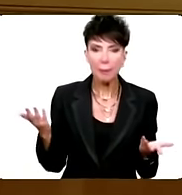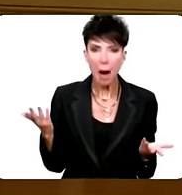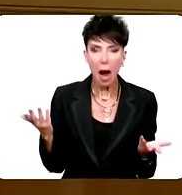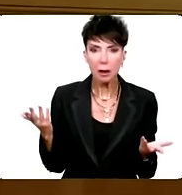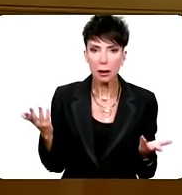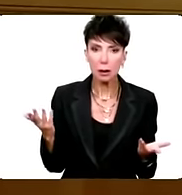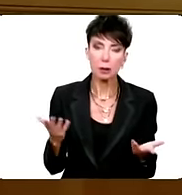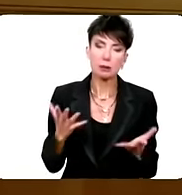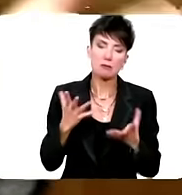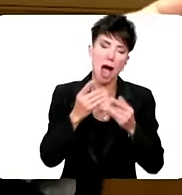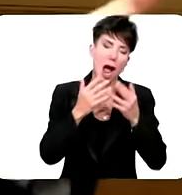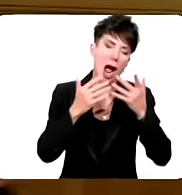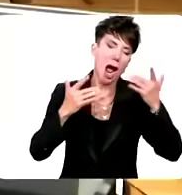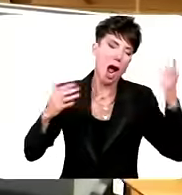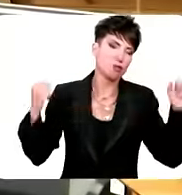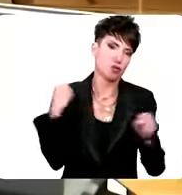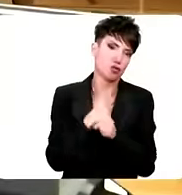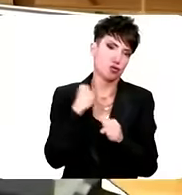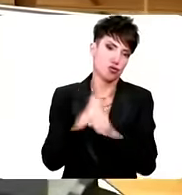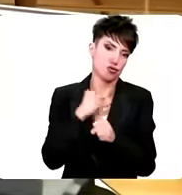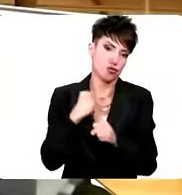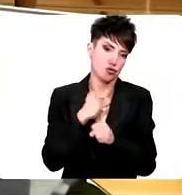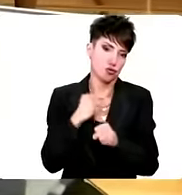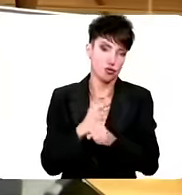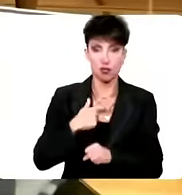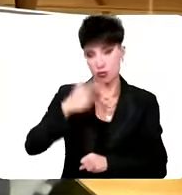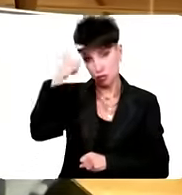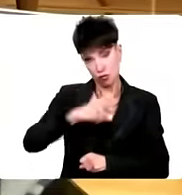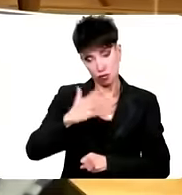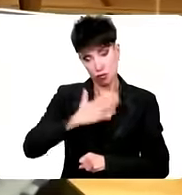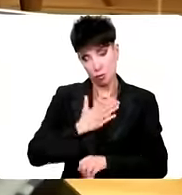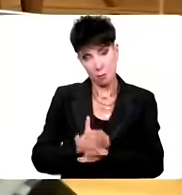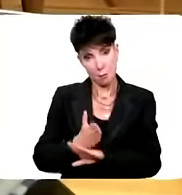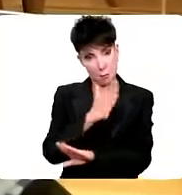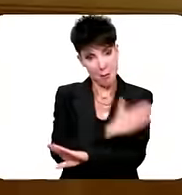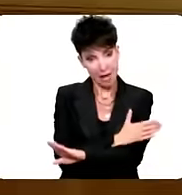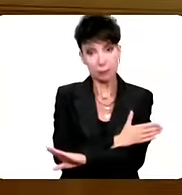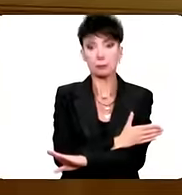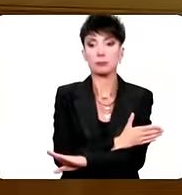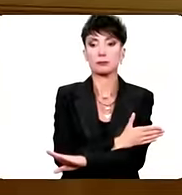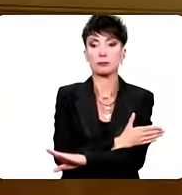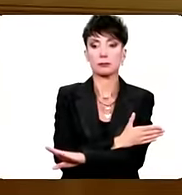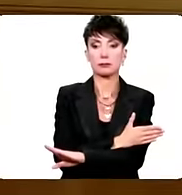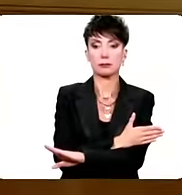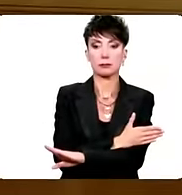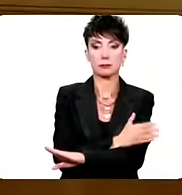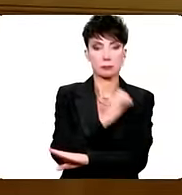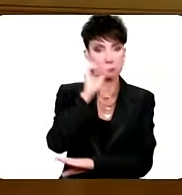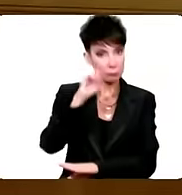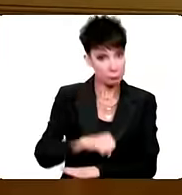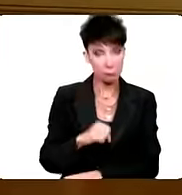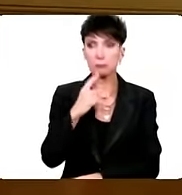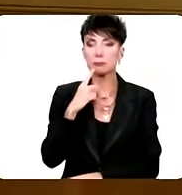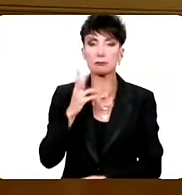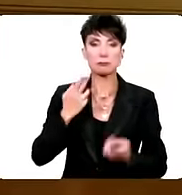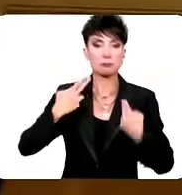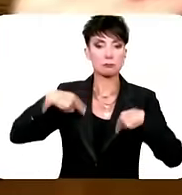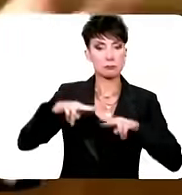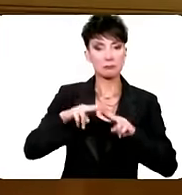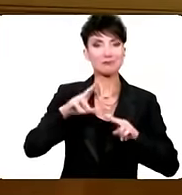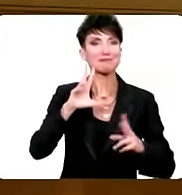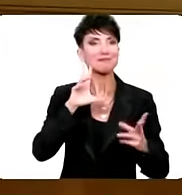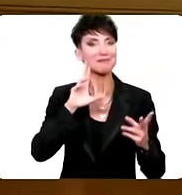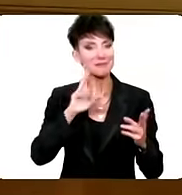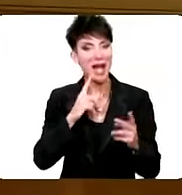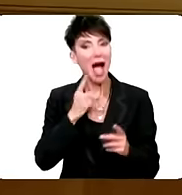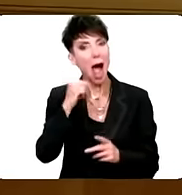πολλά να κάνουμε. Πολύ δουλειά, βέβαια. Είχα μάλιστα μια πρώτη σύσκεψη με τους εκλεγμένους ευρωβουλευτές μας και με τον Φρέντο Μπελέρη από τη φυλακή